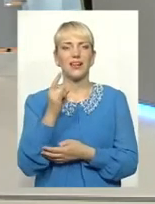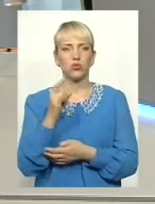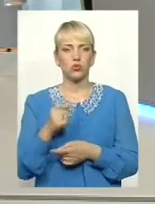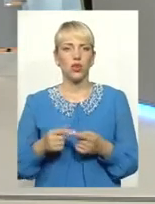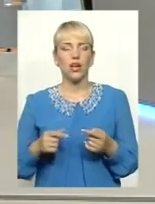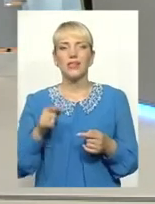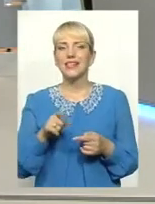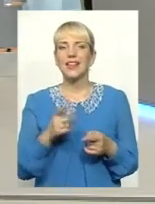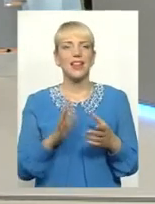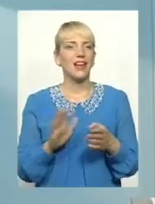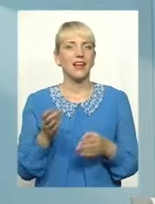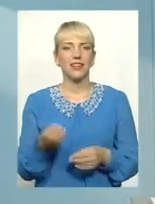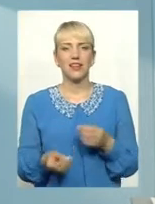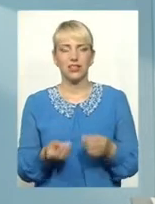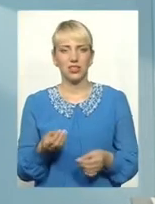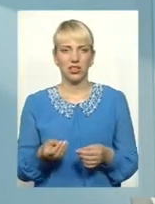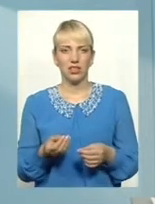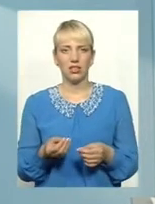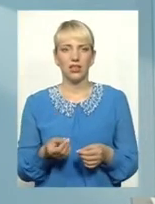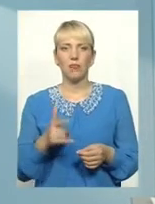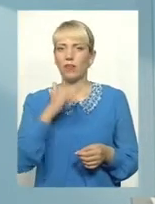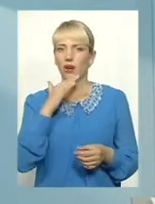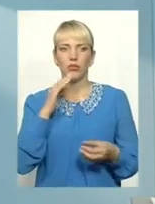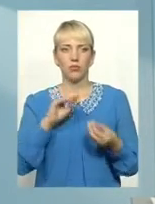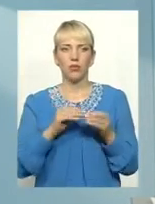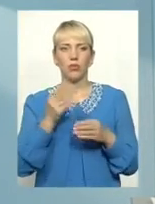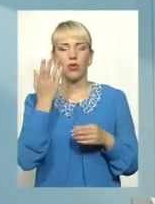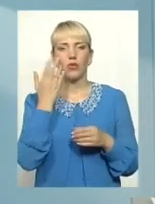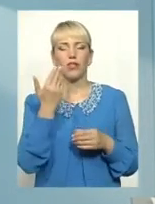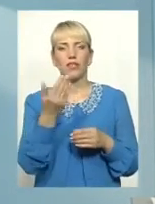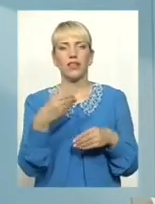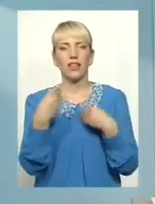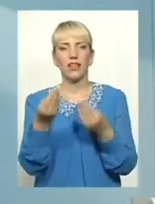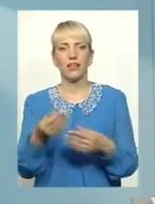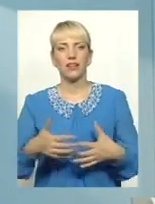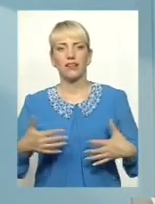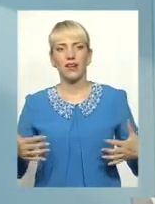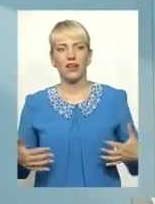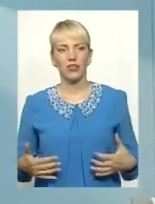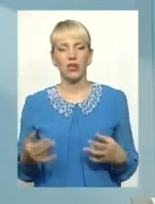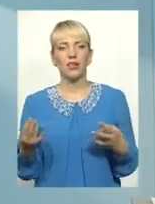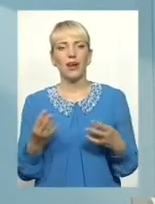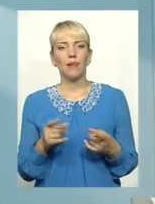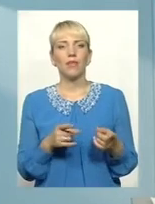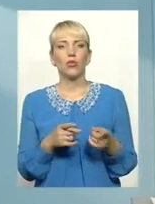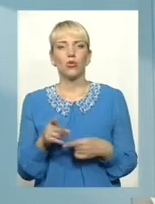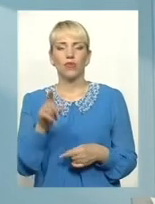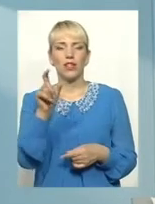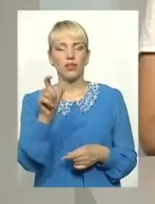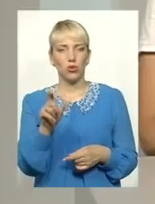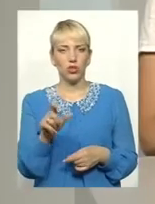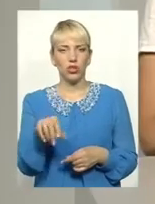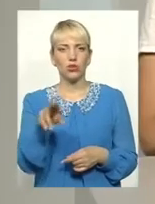проблем. Через те, коли ви даєте тваринку, необхідно настільки підготувати ту людину